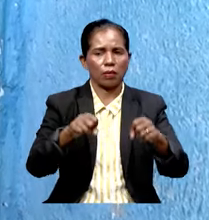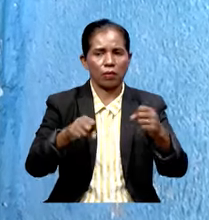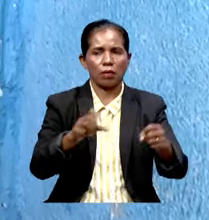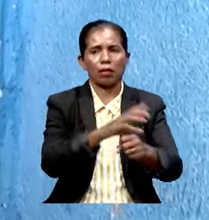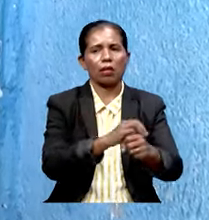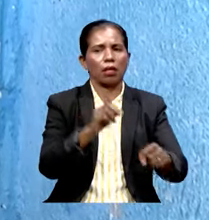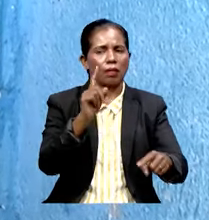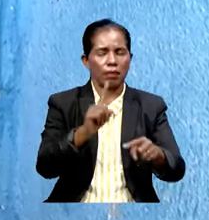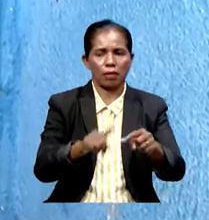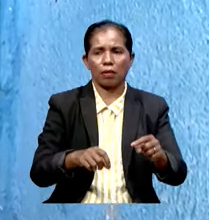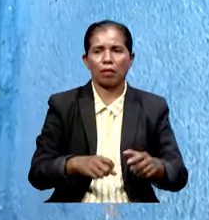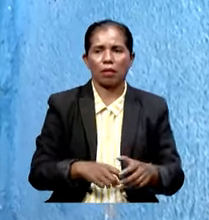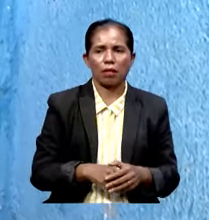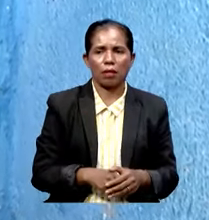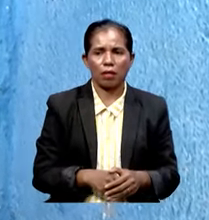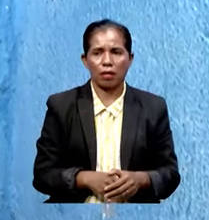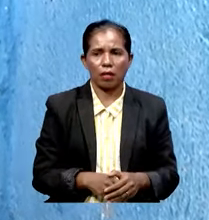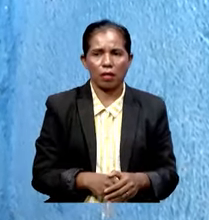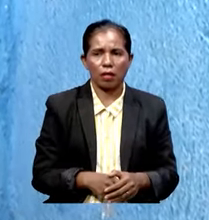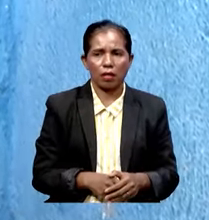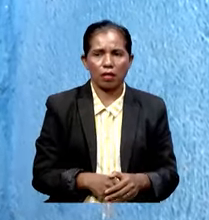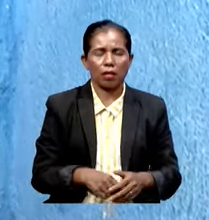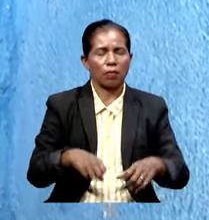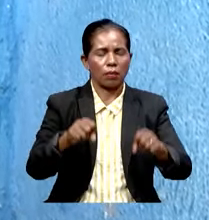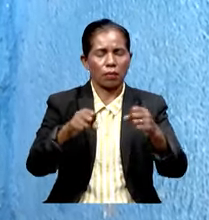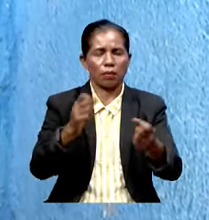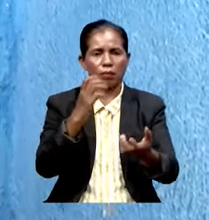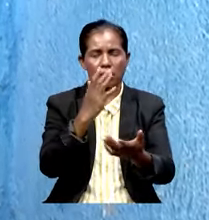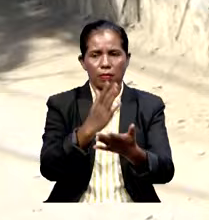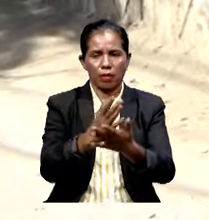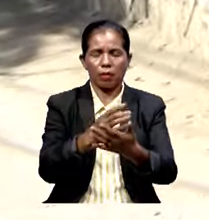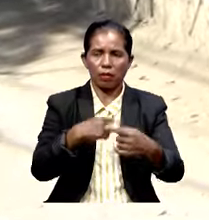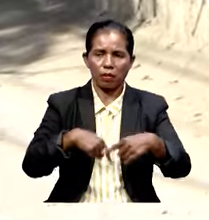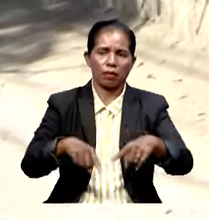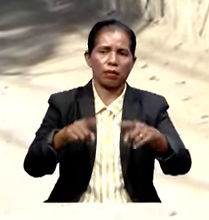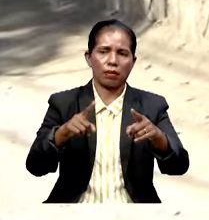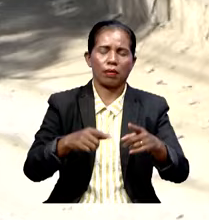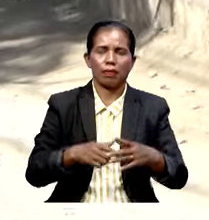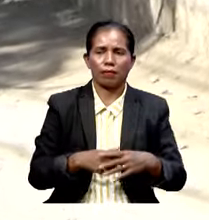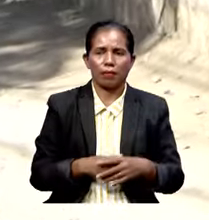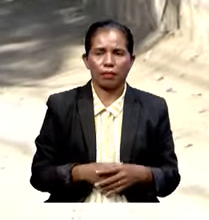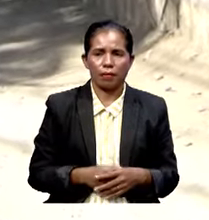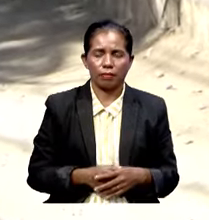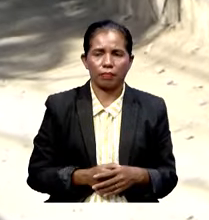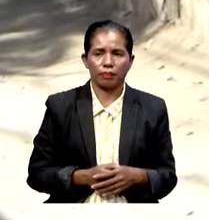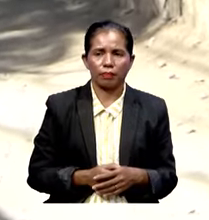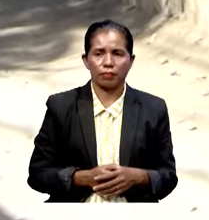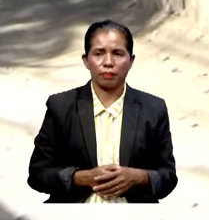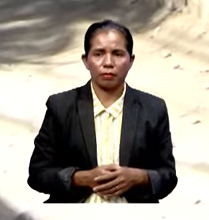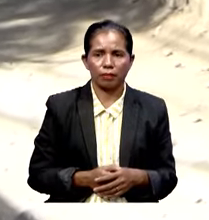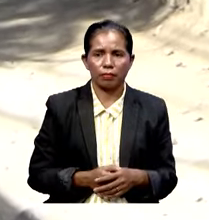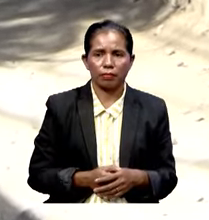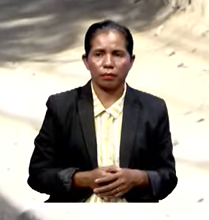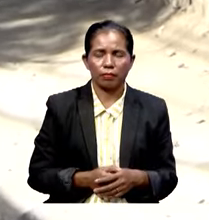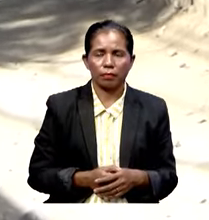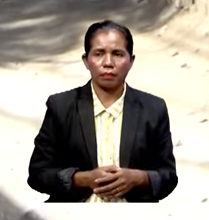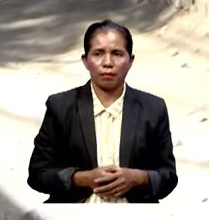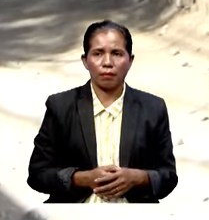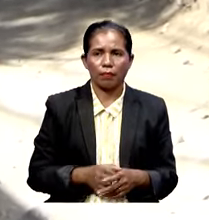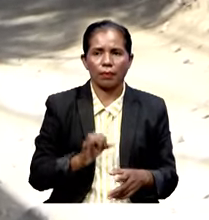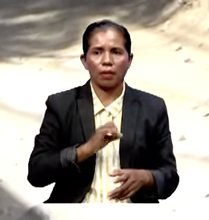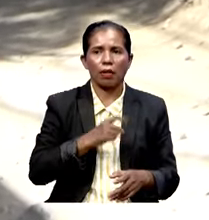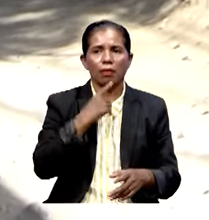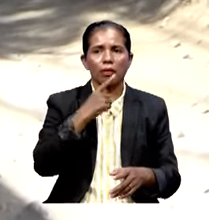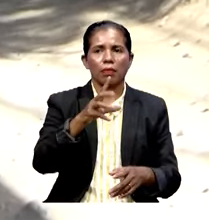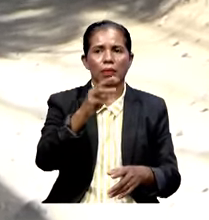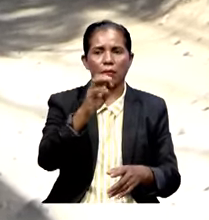semalu mus ladik. Mau kereta tinggal para, oh lah motor mak para. Liutia lah maka. Sira foi embe tama filfali. Hau fuhatiana ba